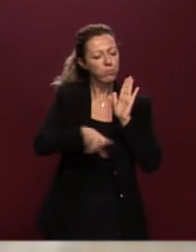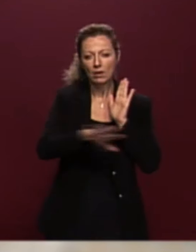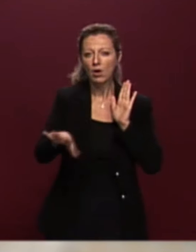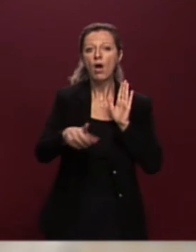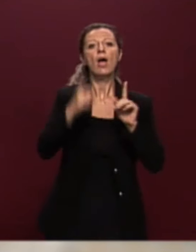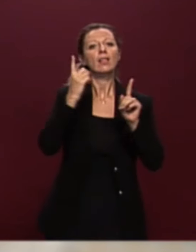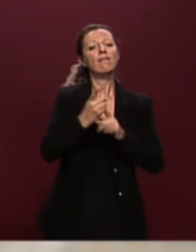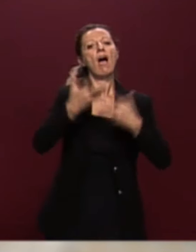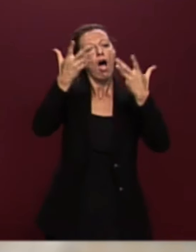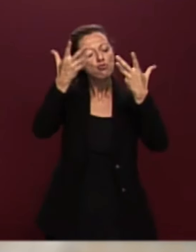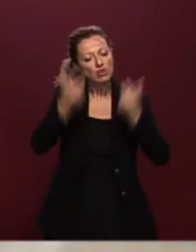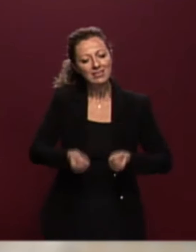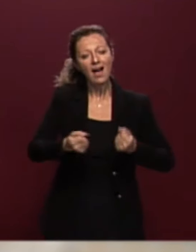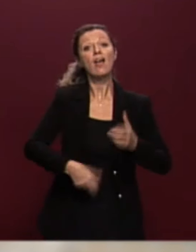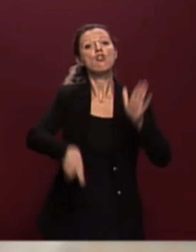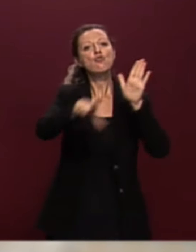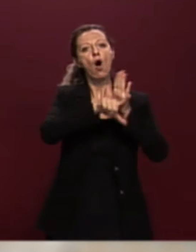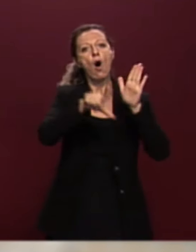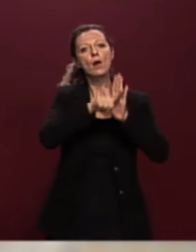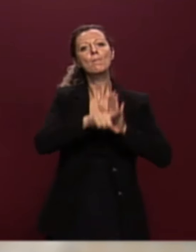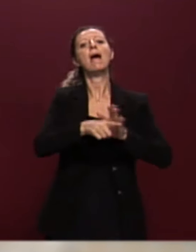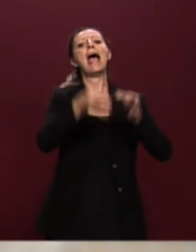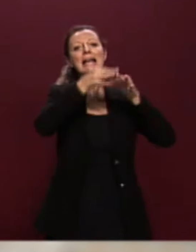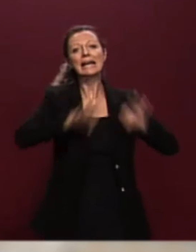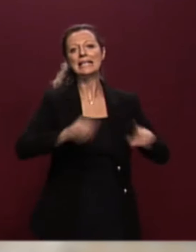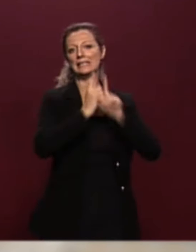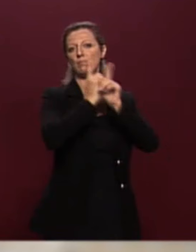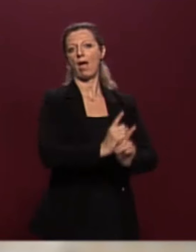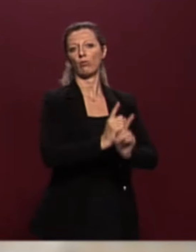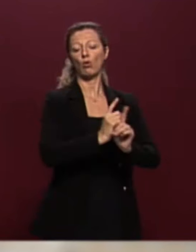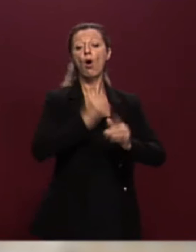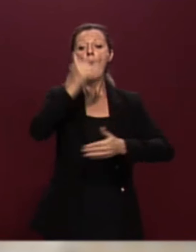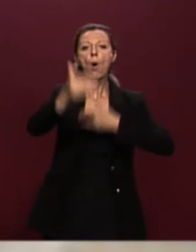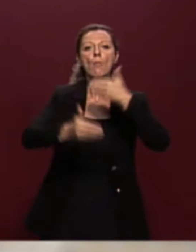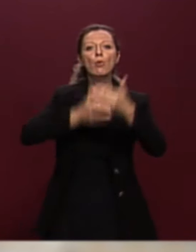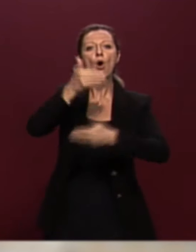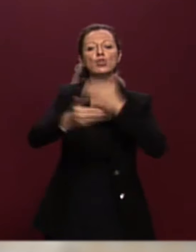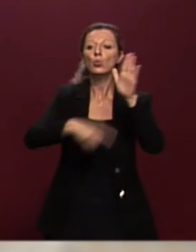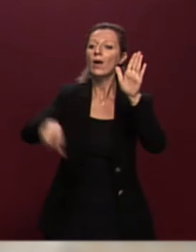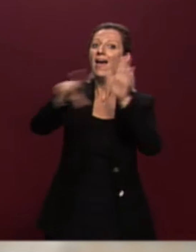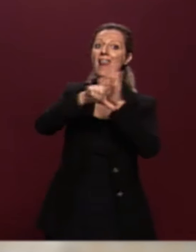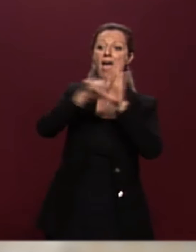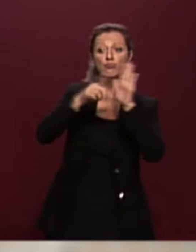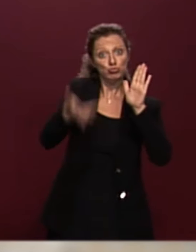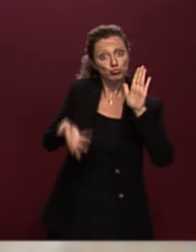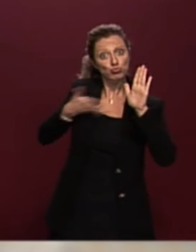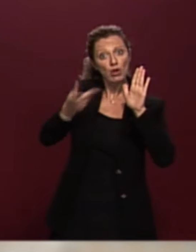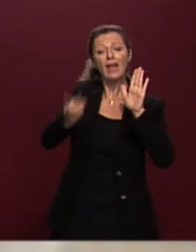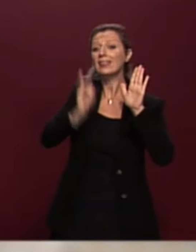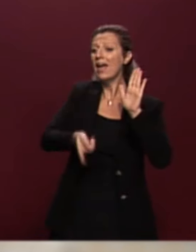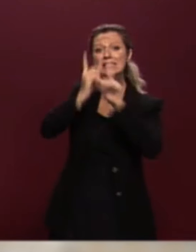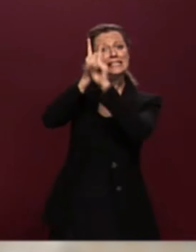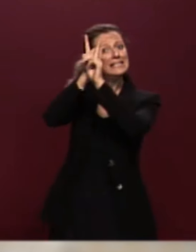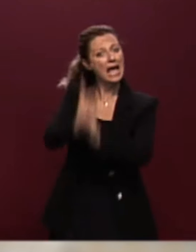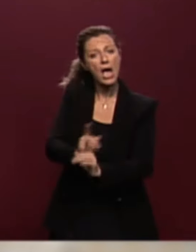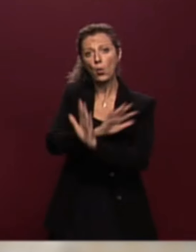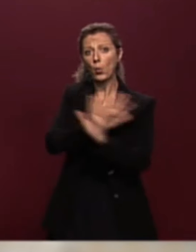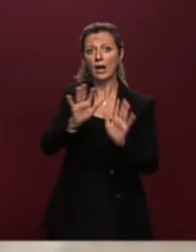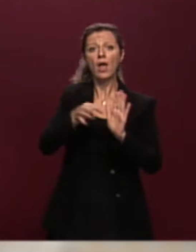il puntuale rispetto delle norme e delle procedure prescritte dalla legislazione vigente e individuare misure